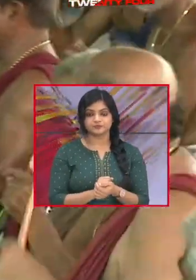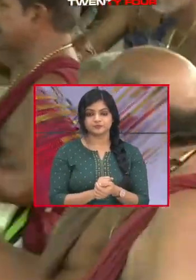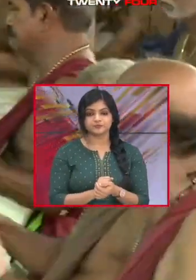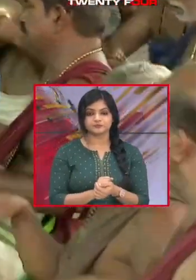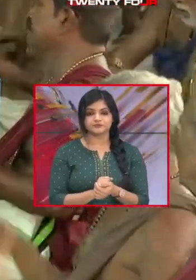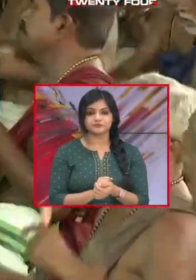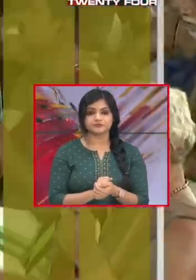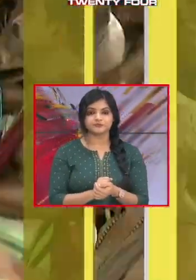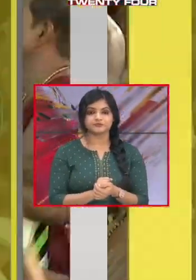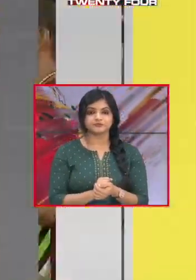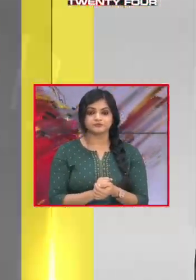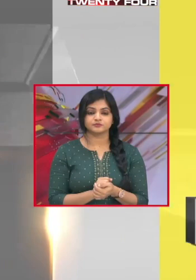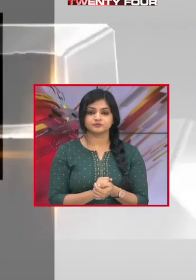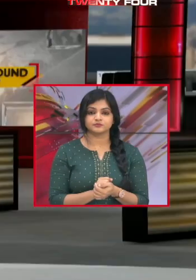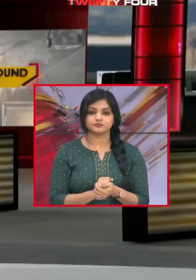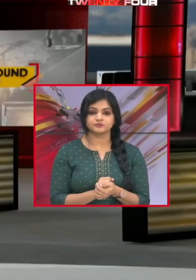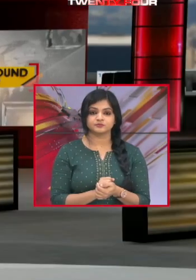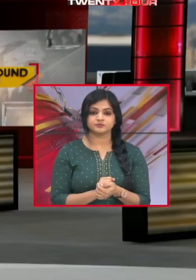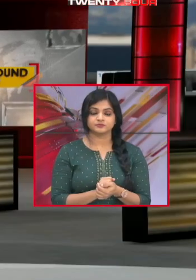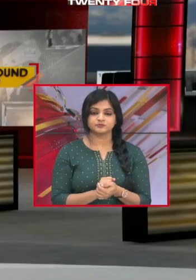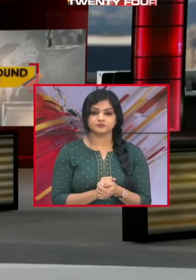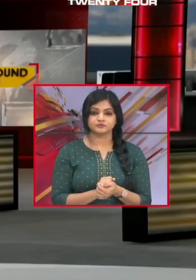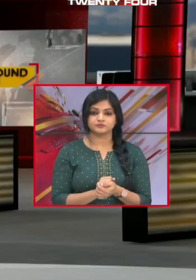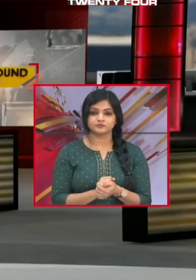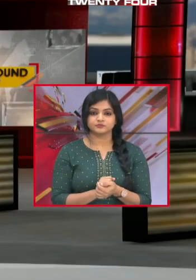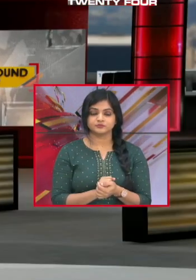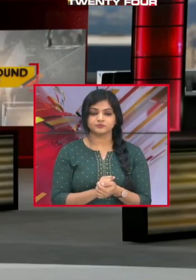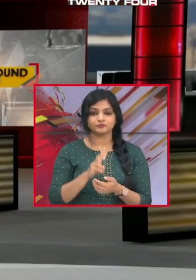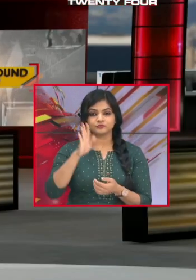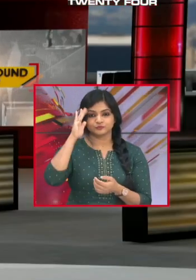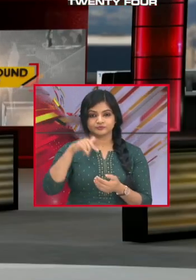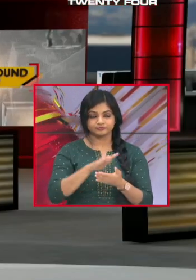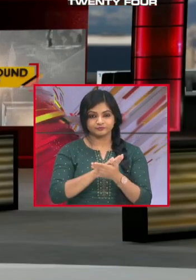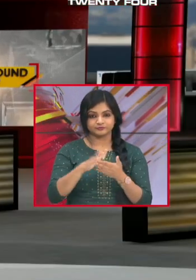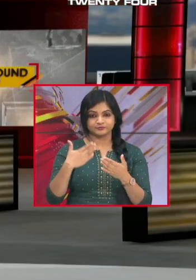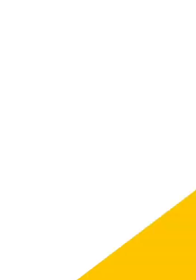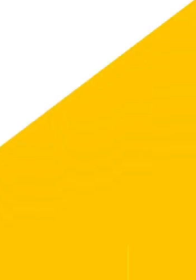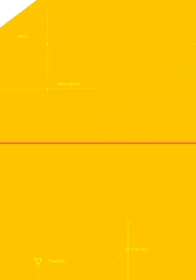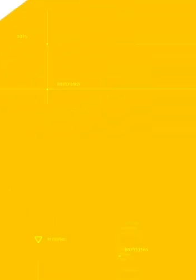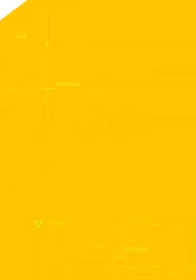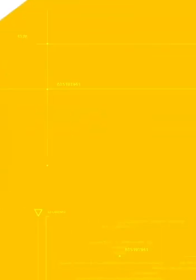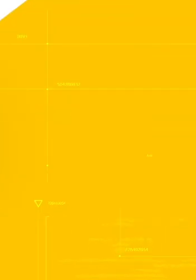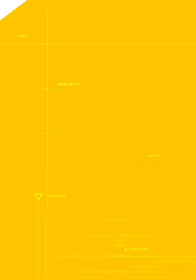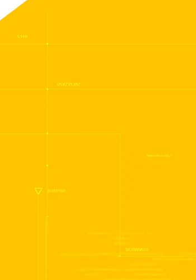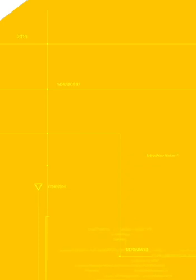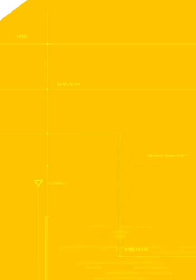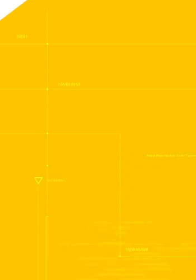24 തൃശൂർ. 24 റൗണ്ടപ്പിന്റെ സമയം പൂർത്തിയാവുകയാണ്.